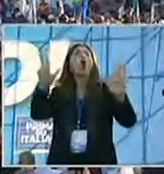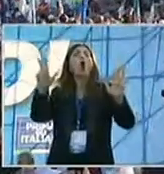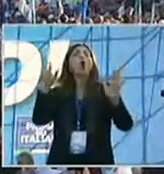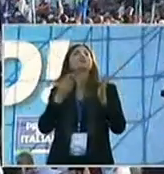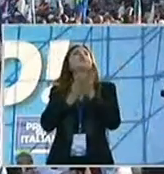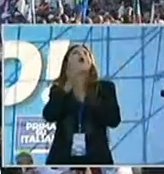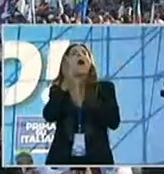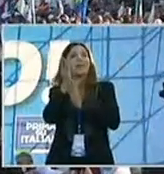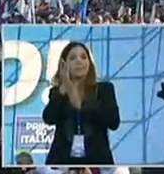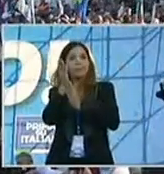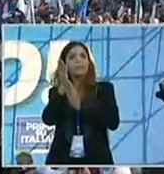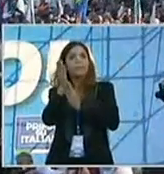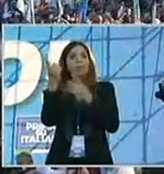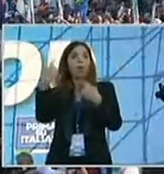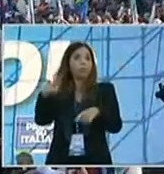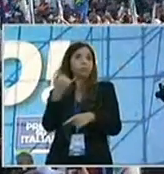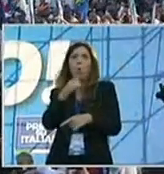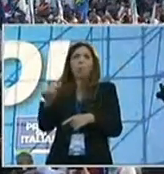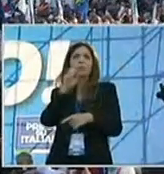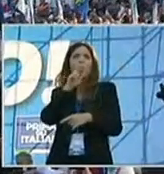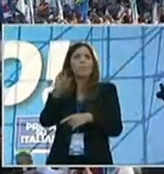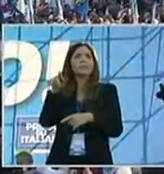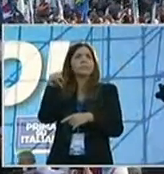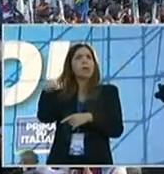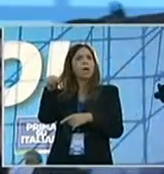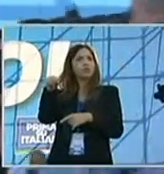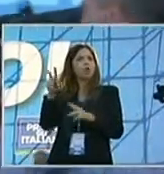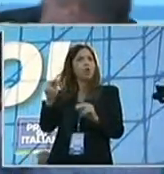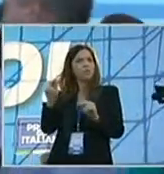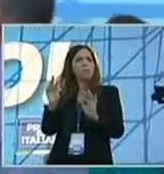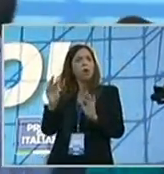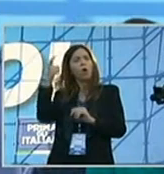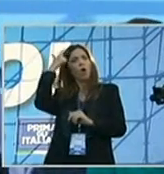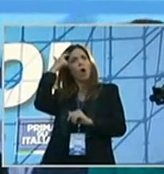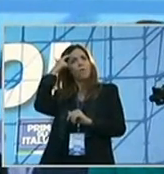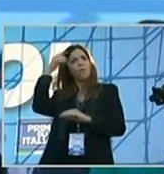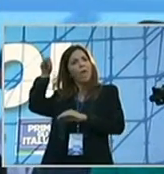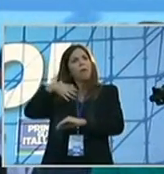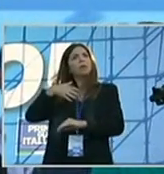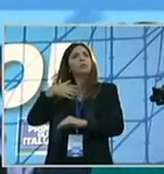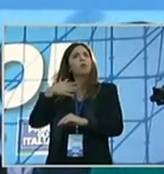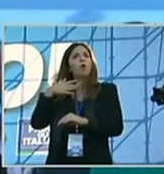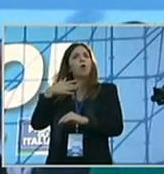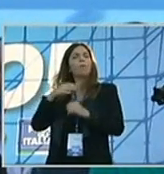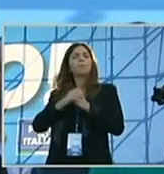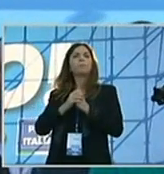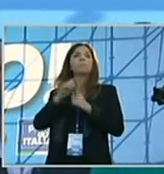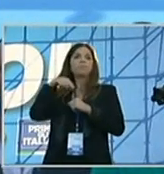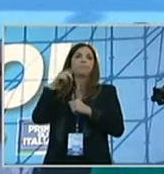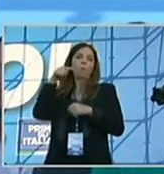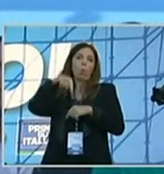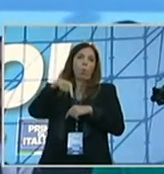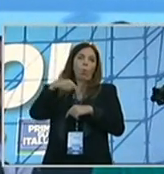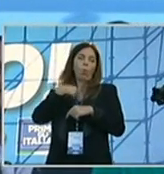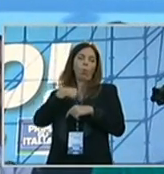Questo è l'ultimo messaggio che questo governo ci ha mandato in questi giorni. Ed io sono qui